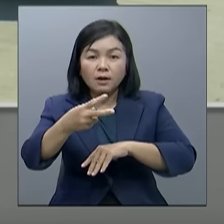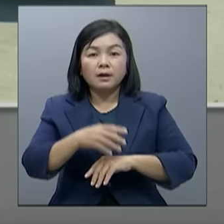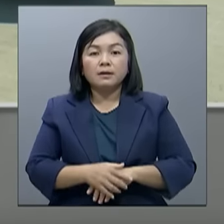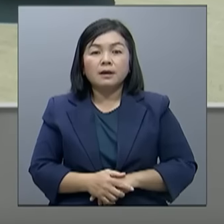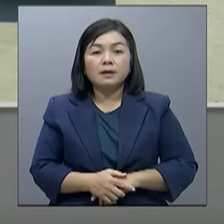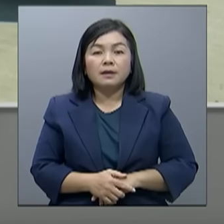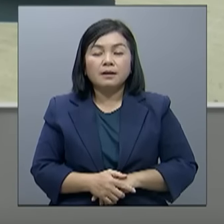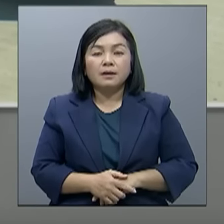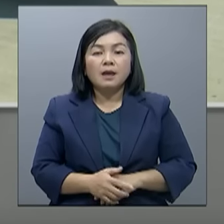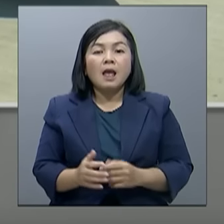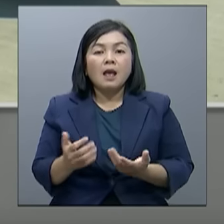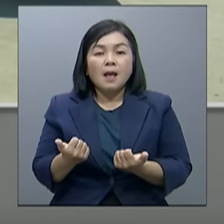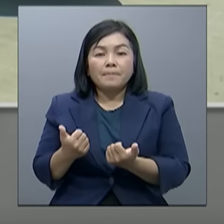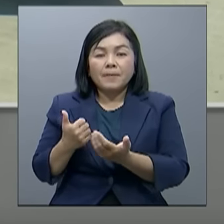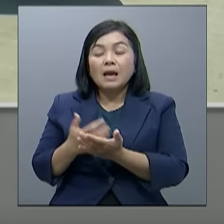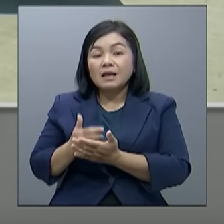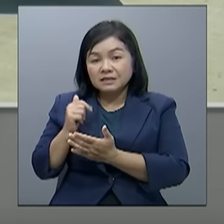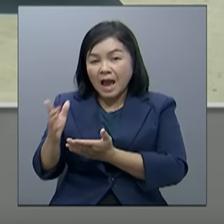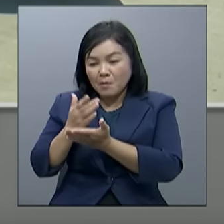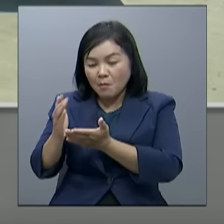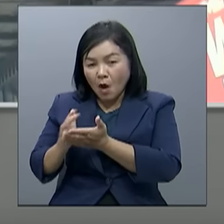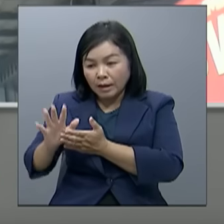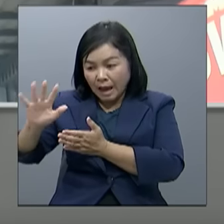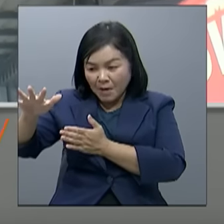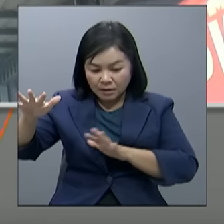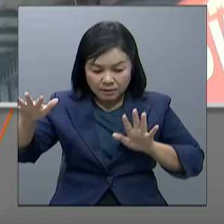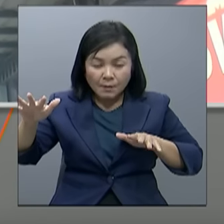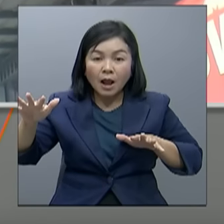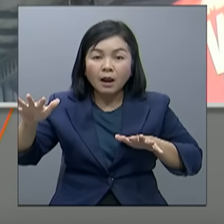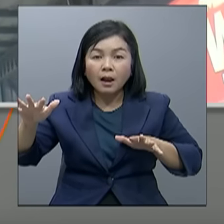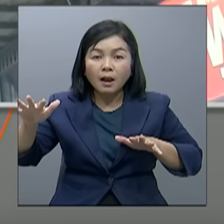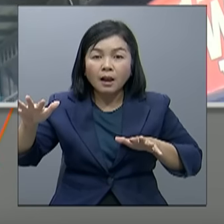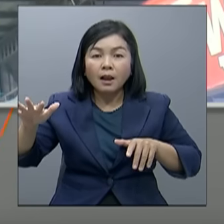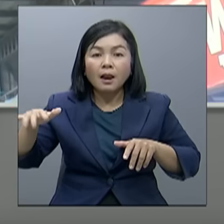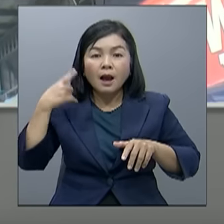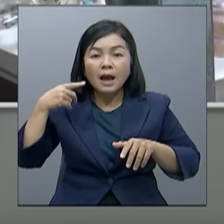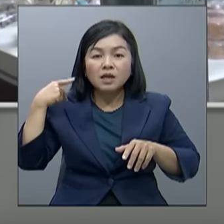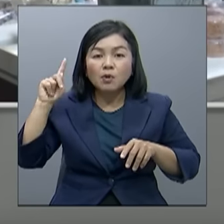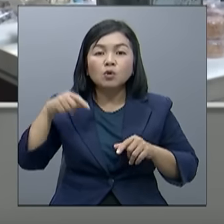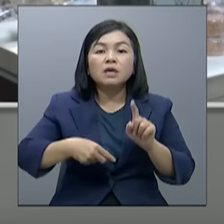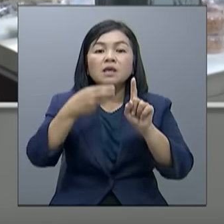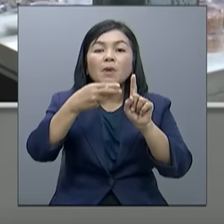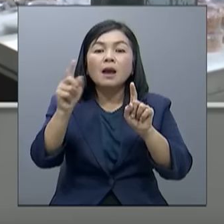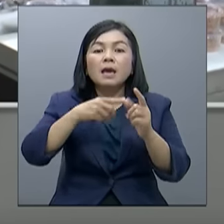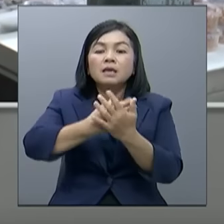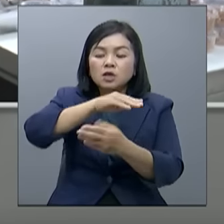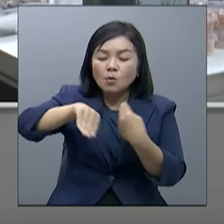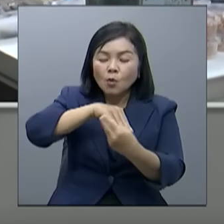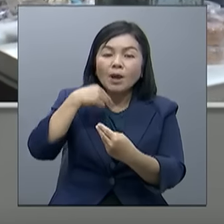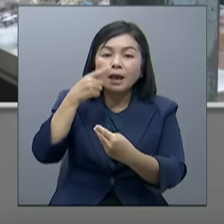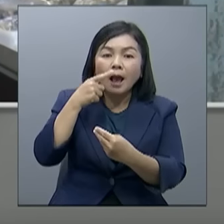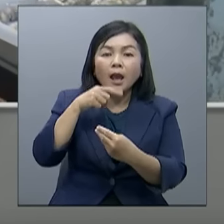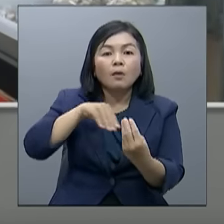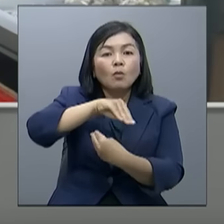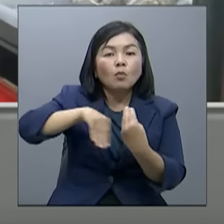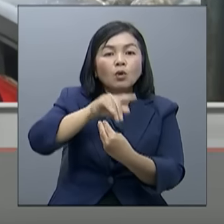ถ้านี่ถูกแบ่งไปแล้วครึ่งหนึ่งของเงินหมื่นใครจะได้อานิสงส์จากเงินก้อนนี้อีกบ้างค่ะเงินจะหมุนไปที่ใครไปดูกัน